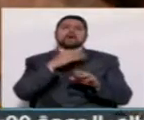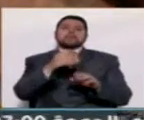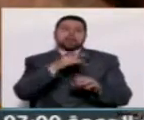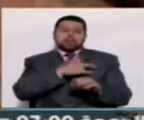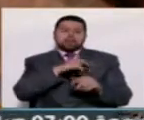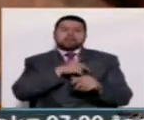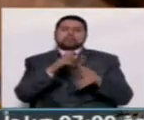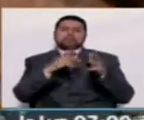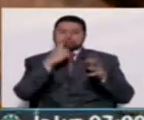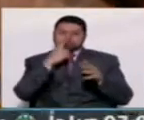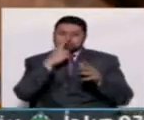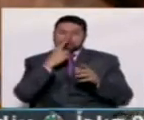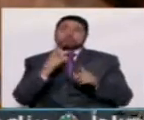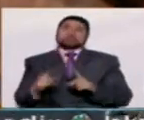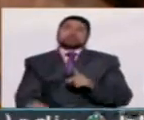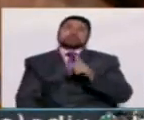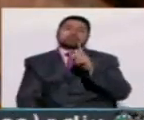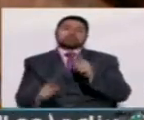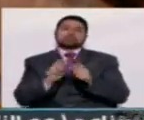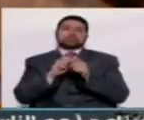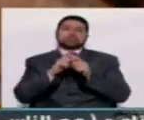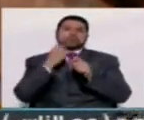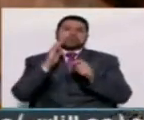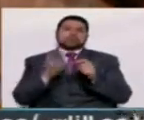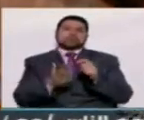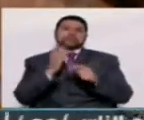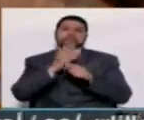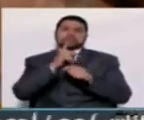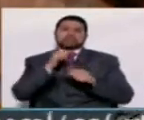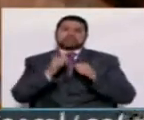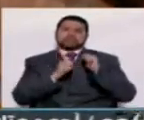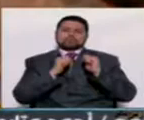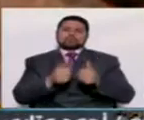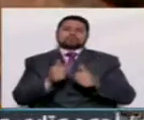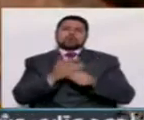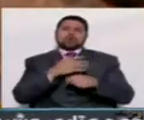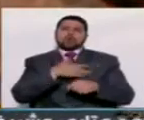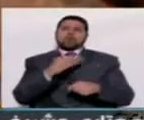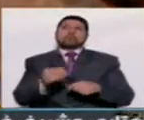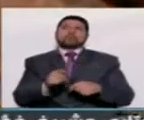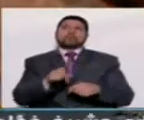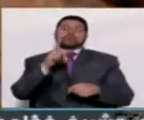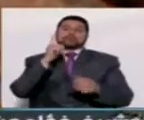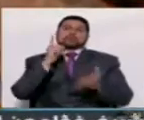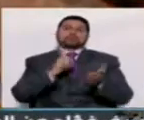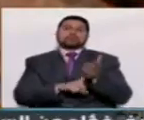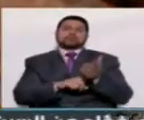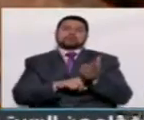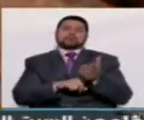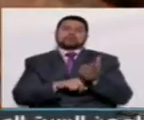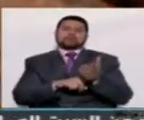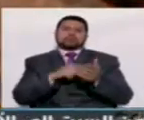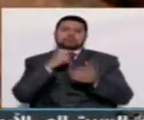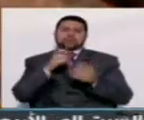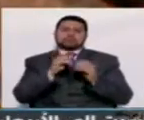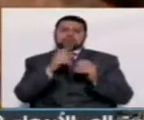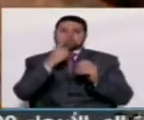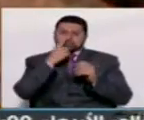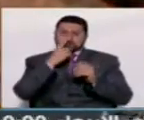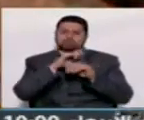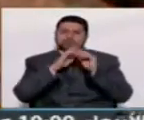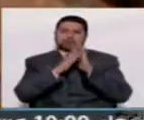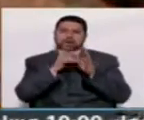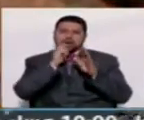القلب طاعة الله سبحانه وتعالى، وأن يكون مدفوعا بنفسه إلى حب الطاعة. لن ينال الله